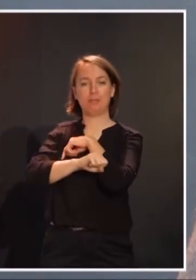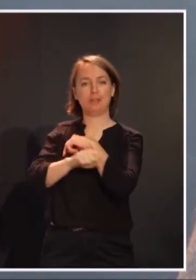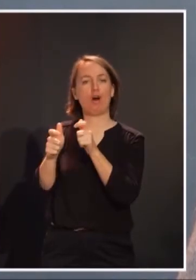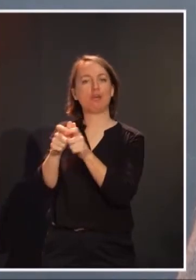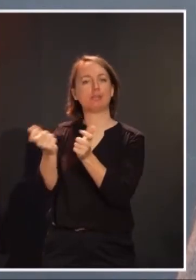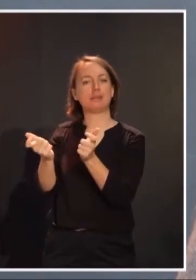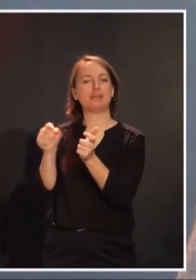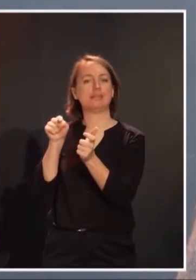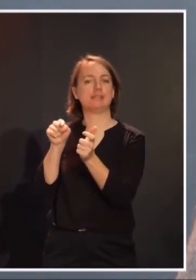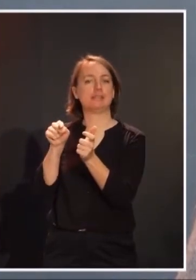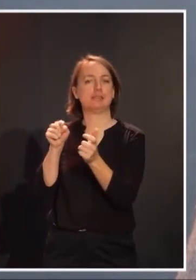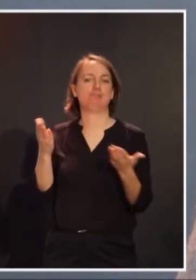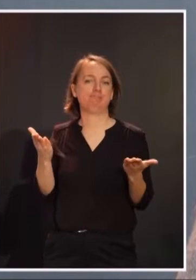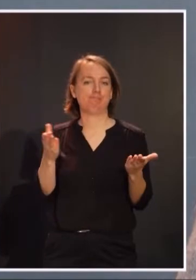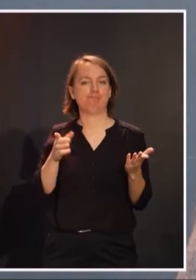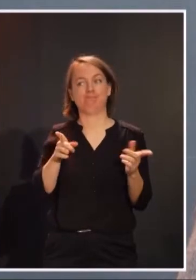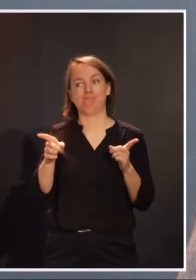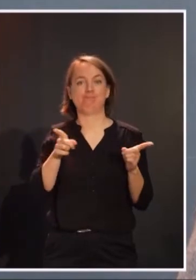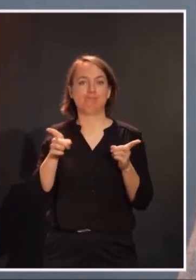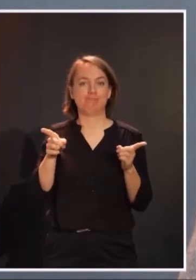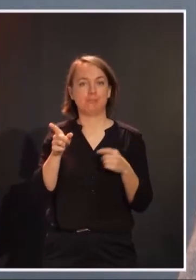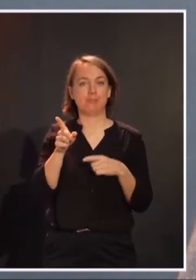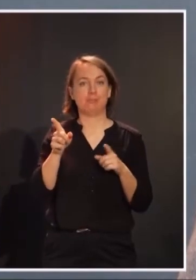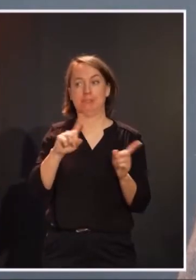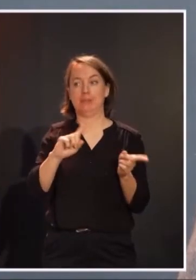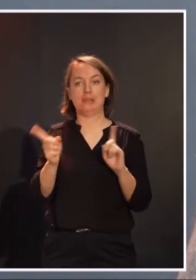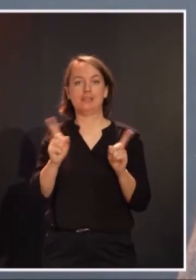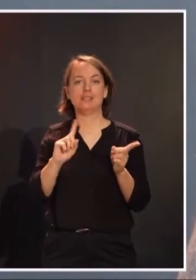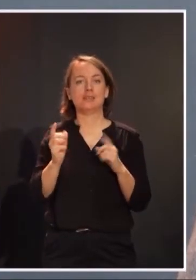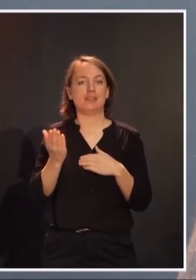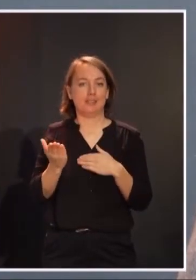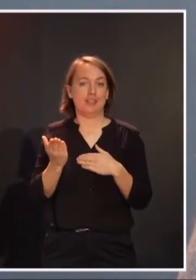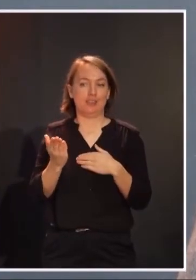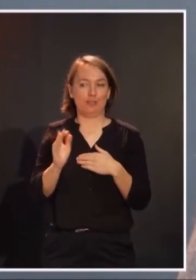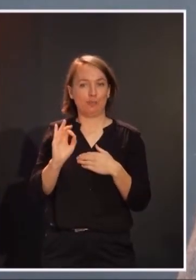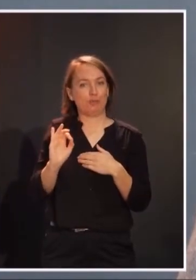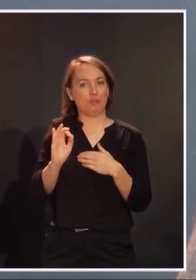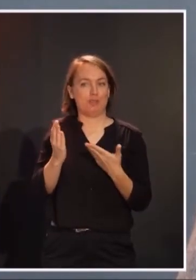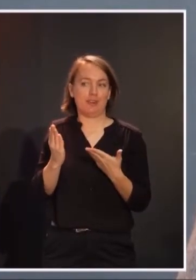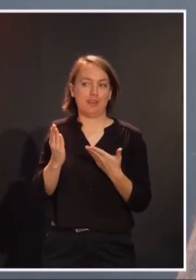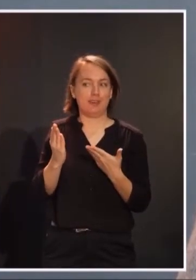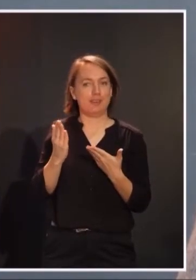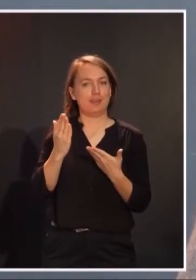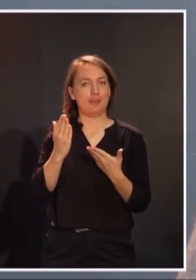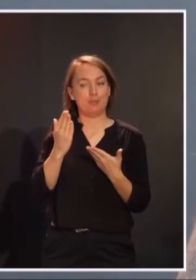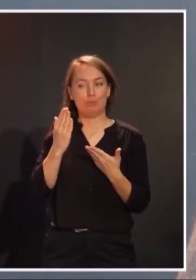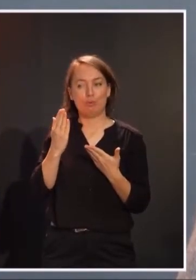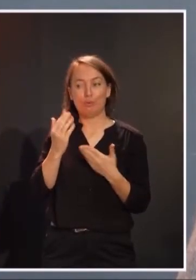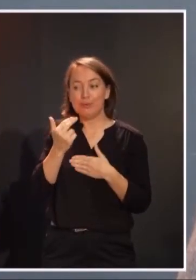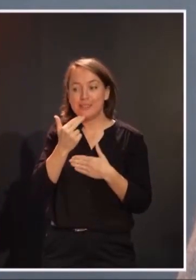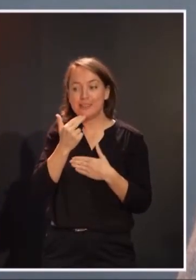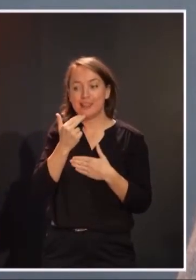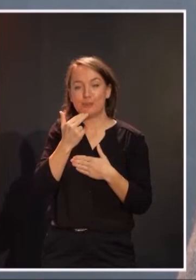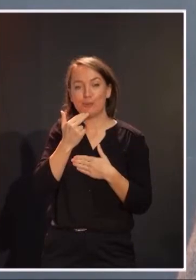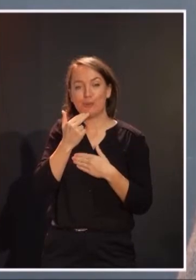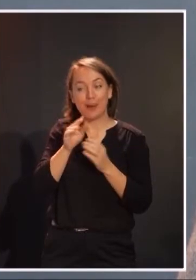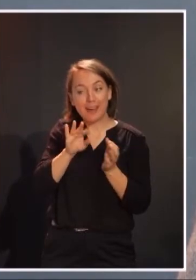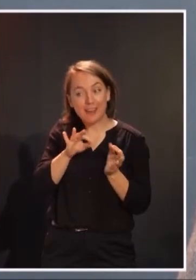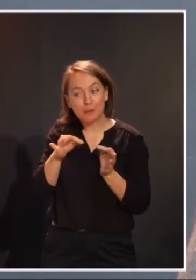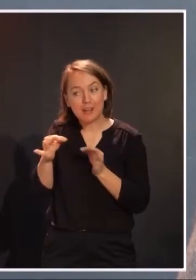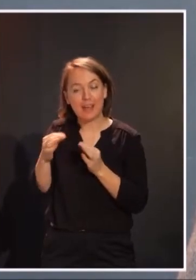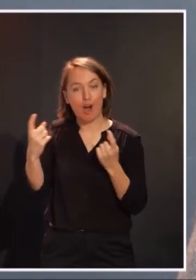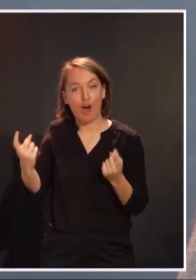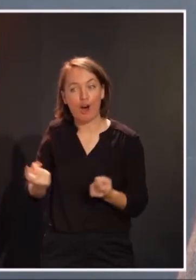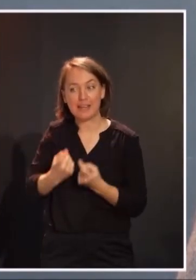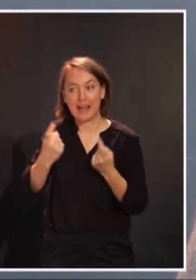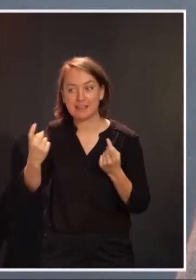Donc pour pouvoir aussi avoir une utilisation, s'entraîner, avoir une utilisation régulière, c'est un rythme qui est un